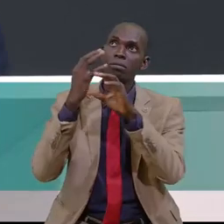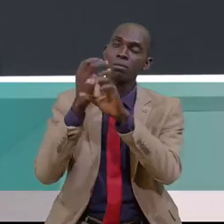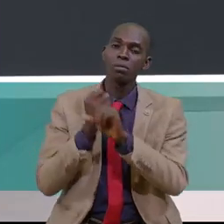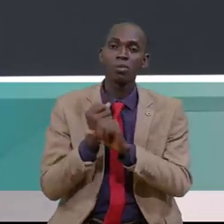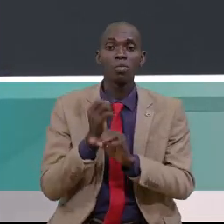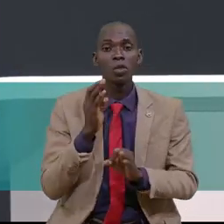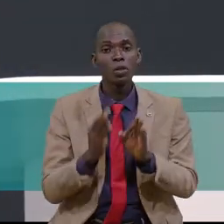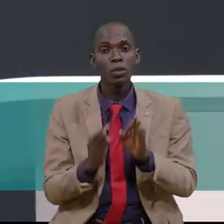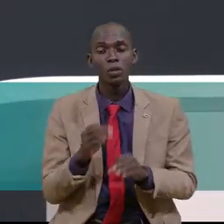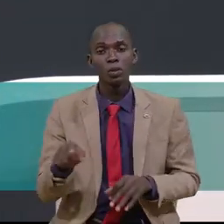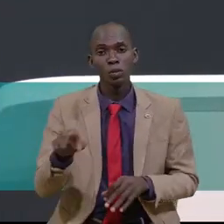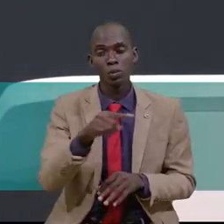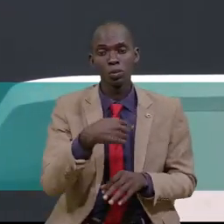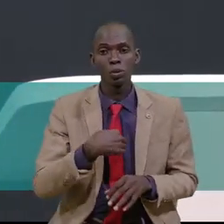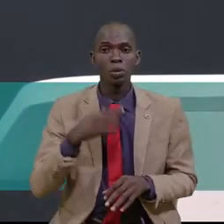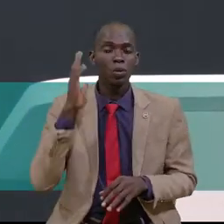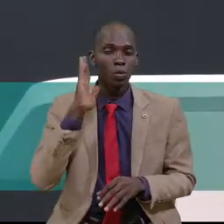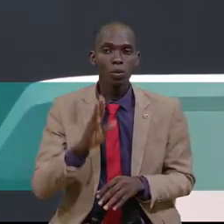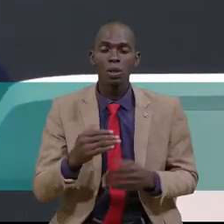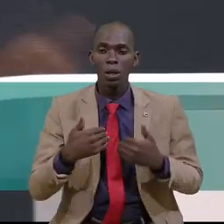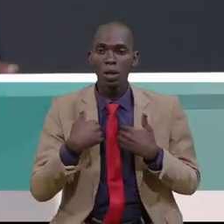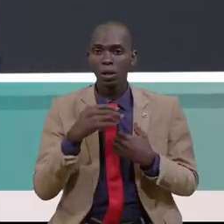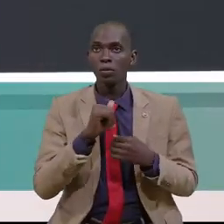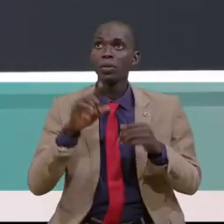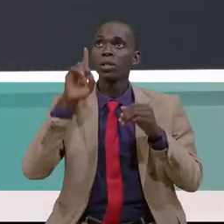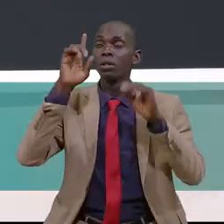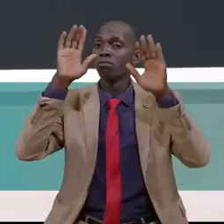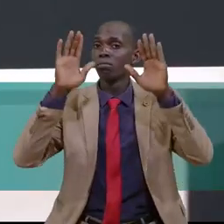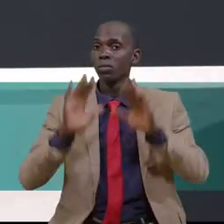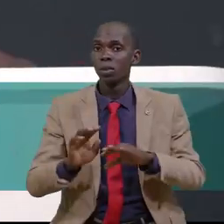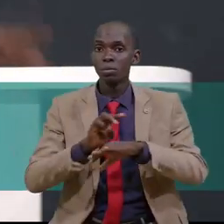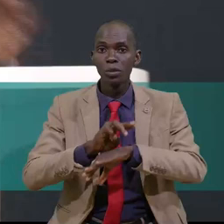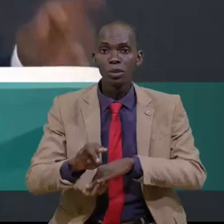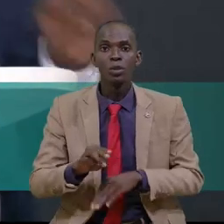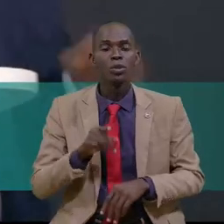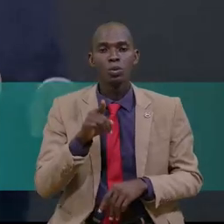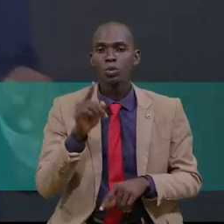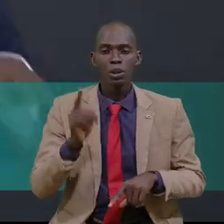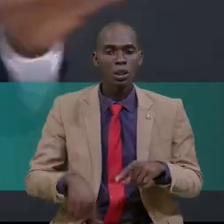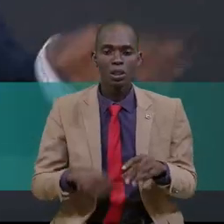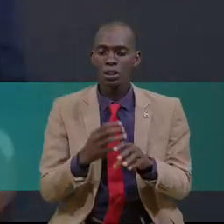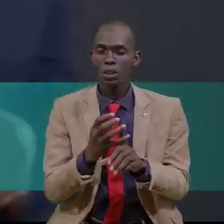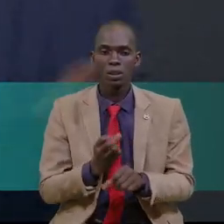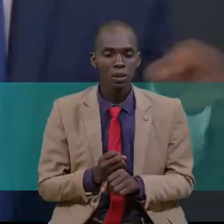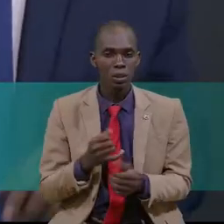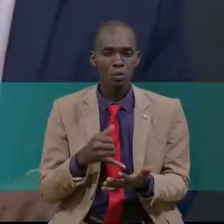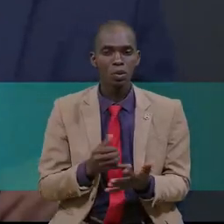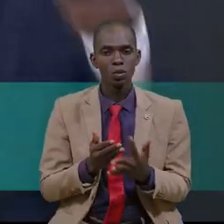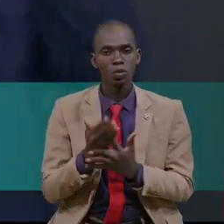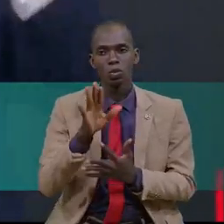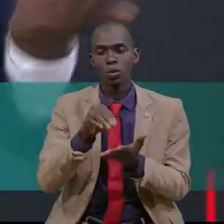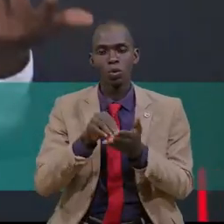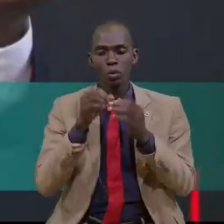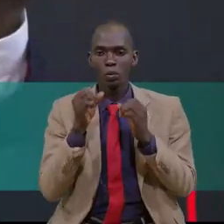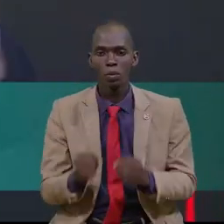obtenu. Si nous voulons être dans le ministère excellent, nous devons l'obtenir. Vous ne pouvez pas par l'obtenir, par votre